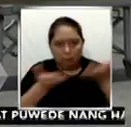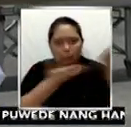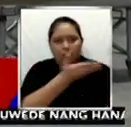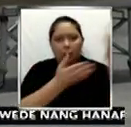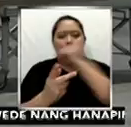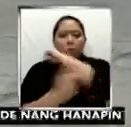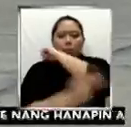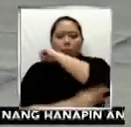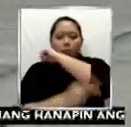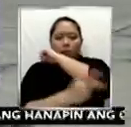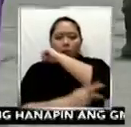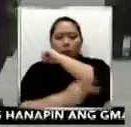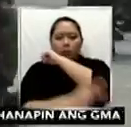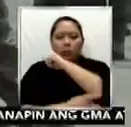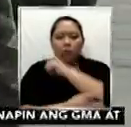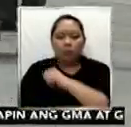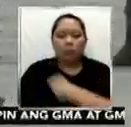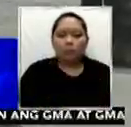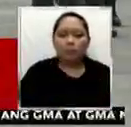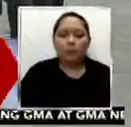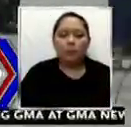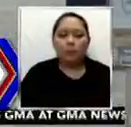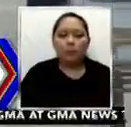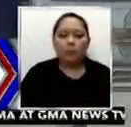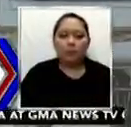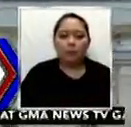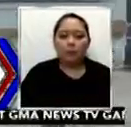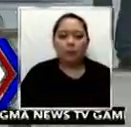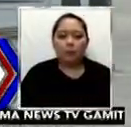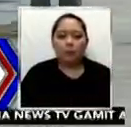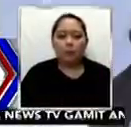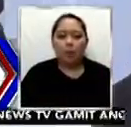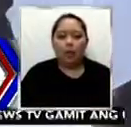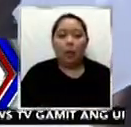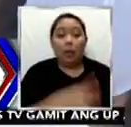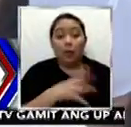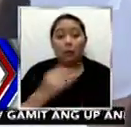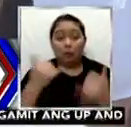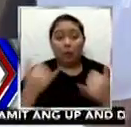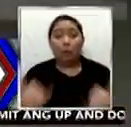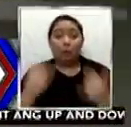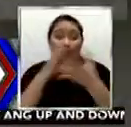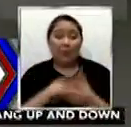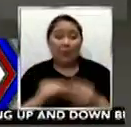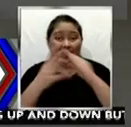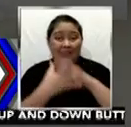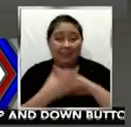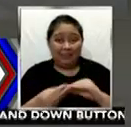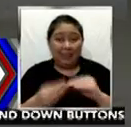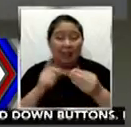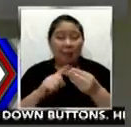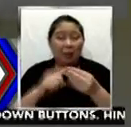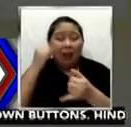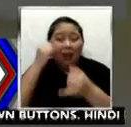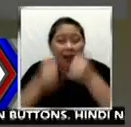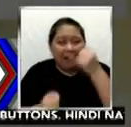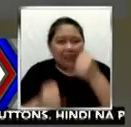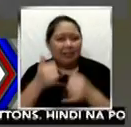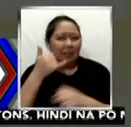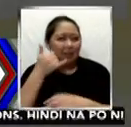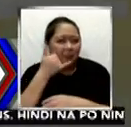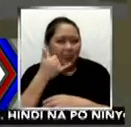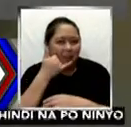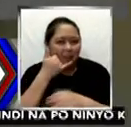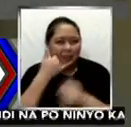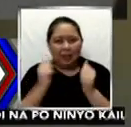tapos napagod. Then sabi niya, matutulog daw po siya. Singa pagod na po siya. Bukod sa engkwentro sa Patikul